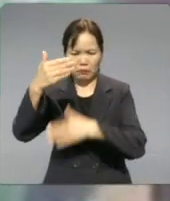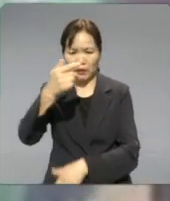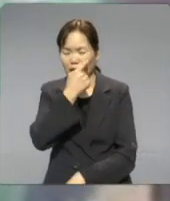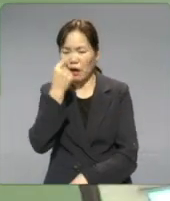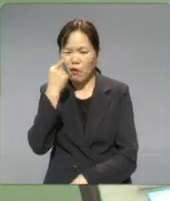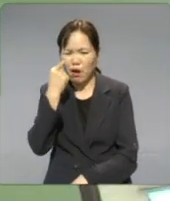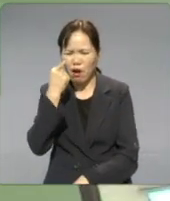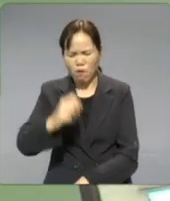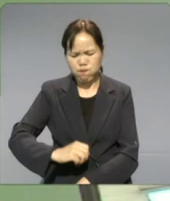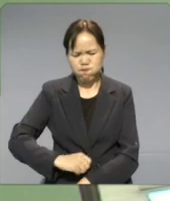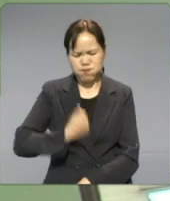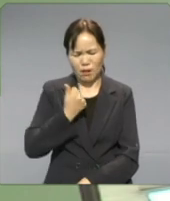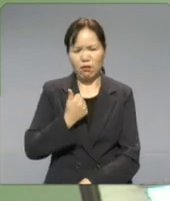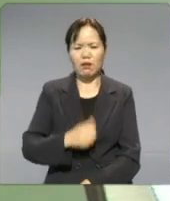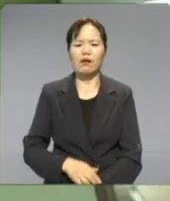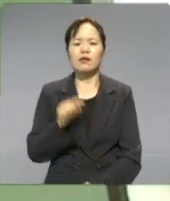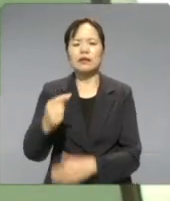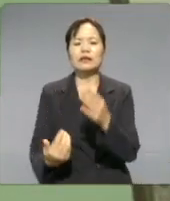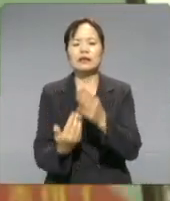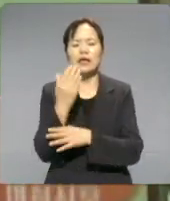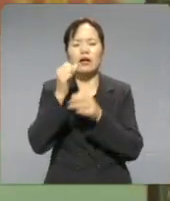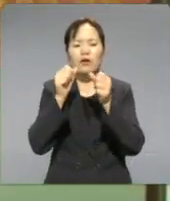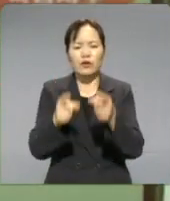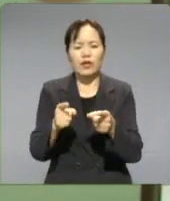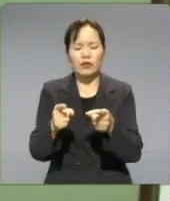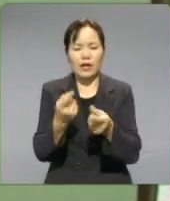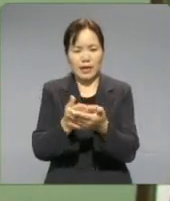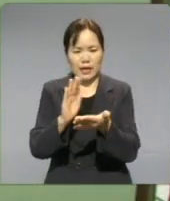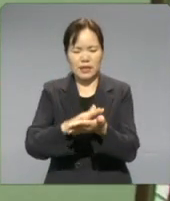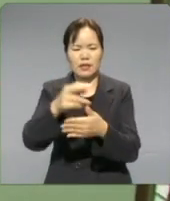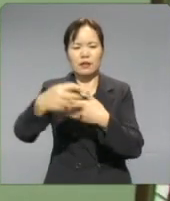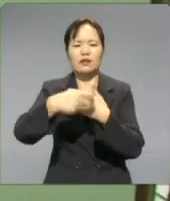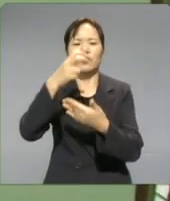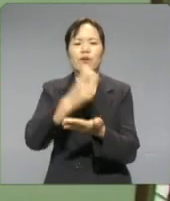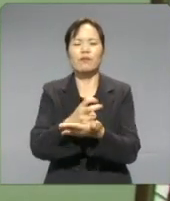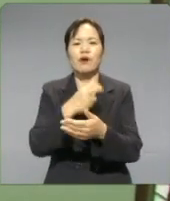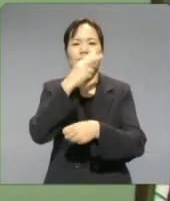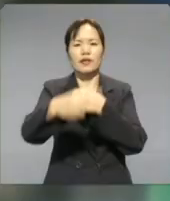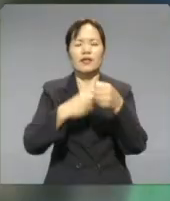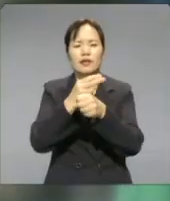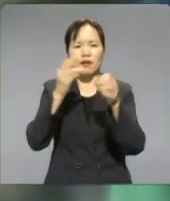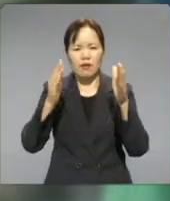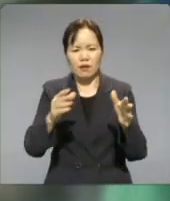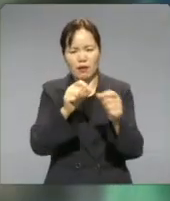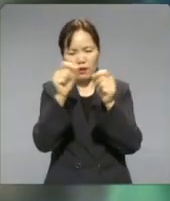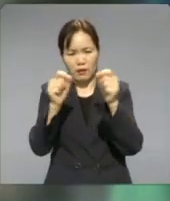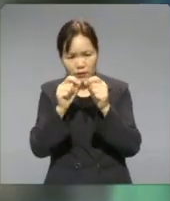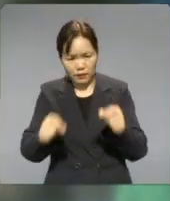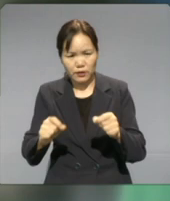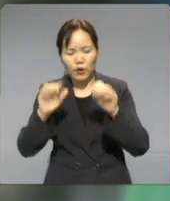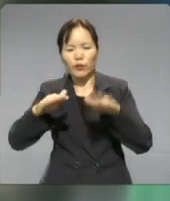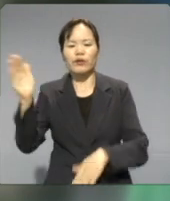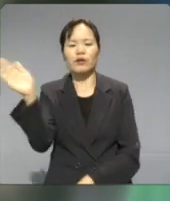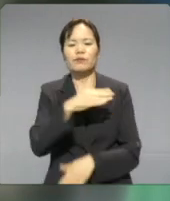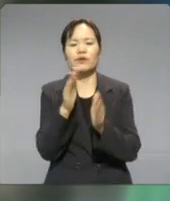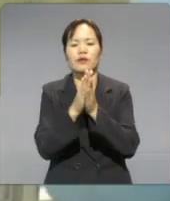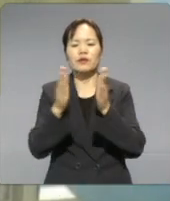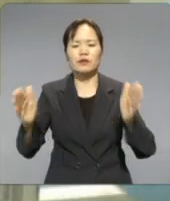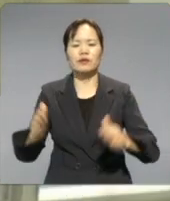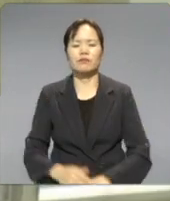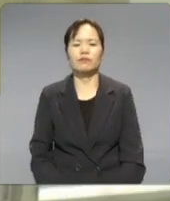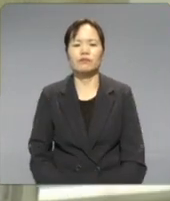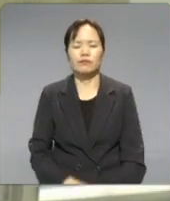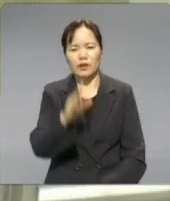이루사고 이 사고를 계기로 개정된 의료법이 2년간 유해를 거쳐 오늘부터 시행됐습니다